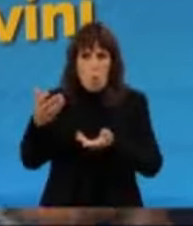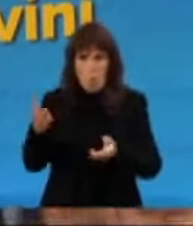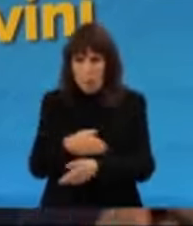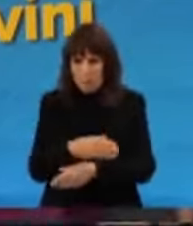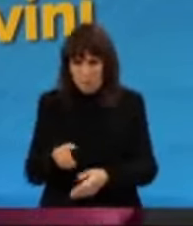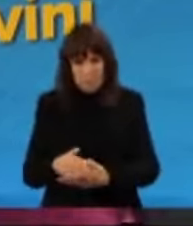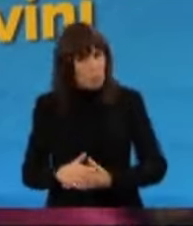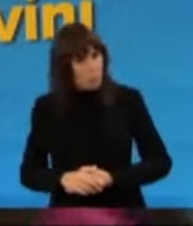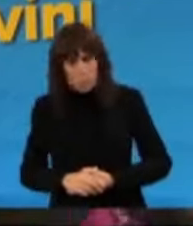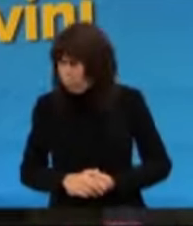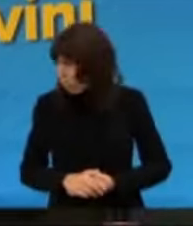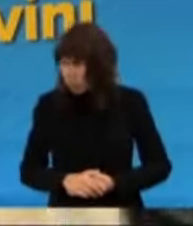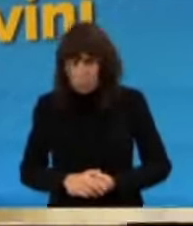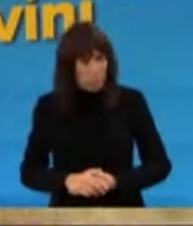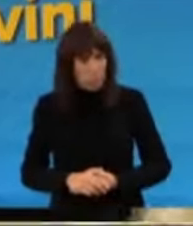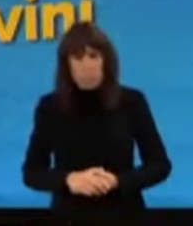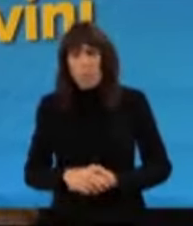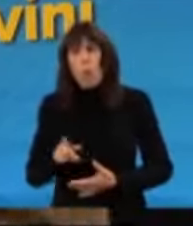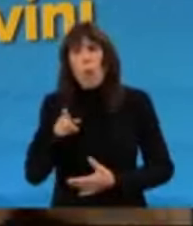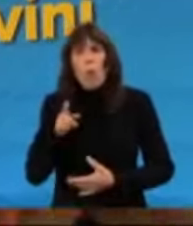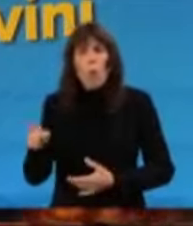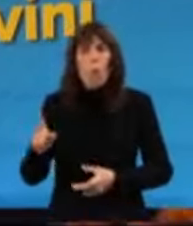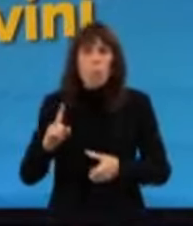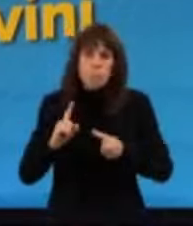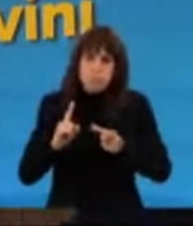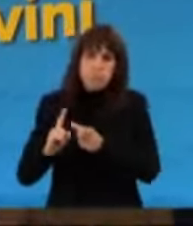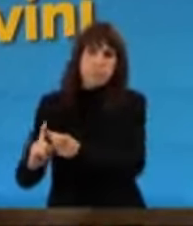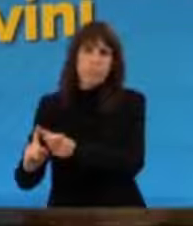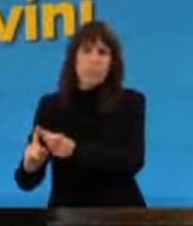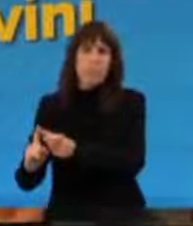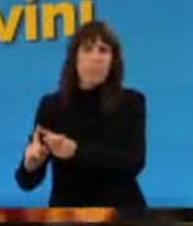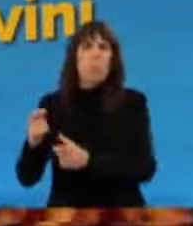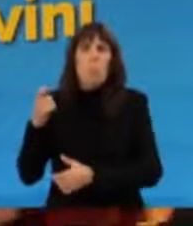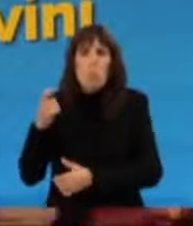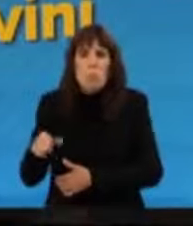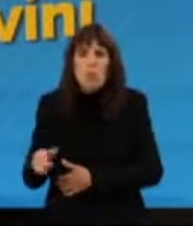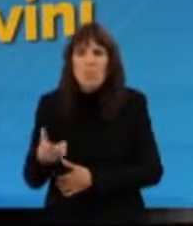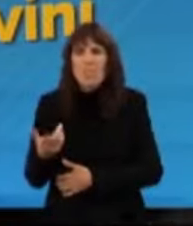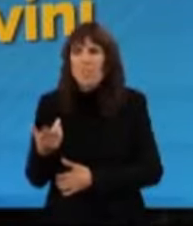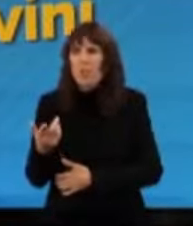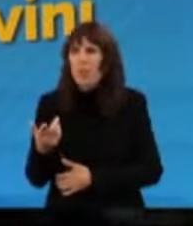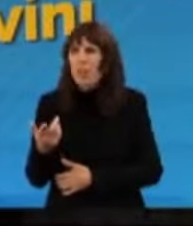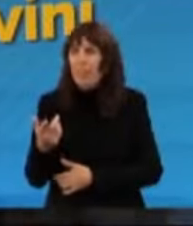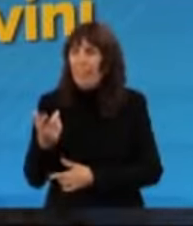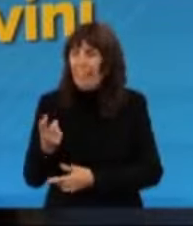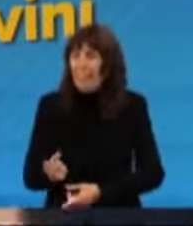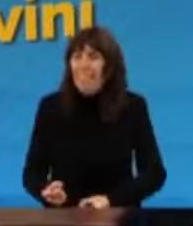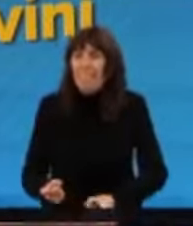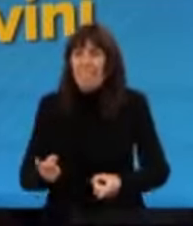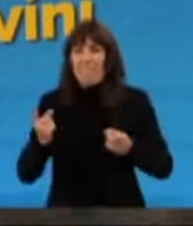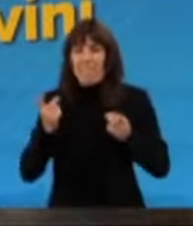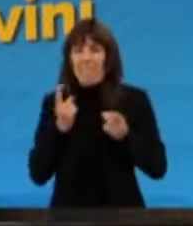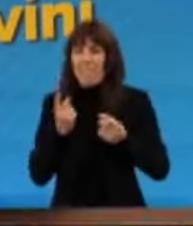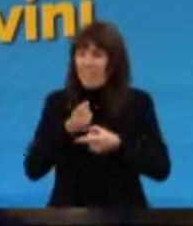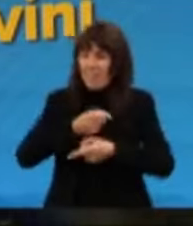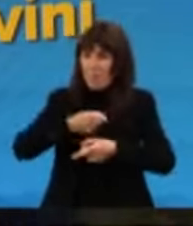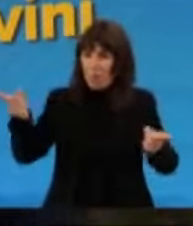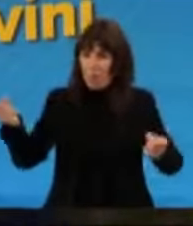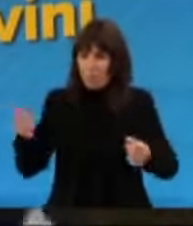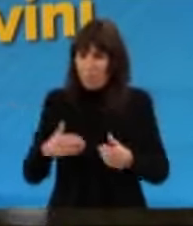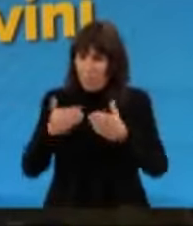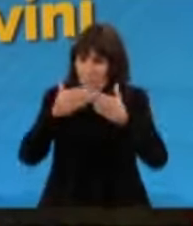è perseguitato per difendere a voi, per difendere le vostre